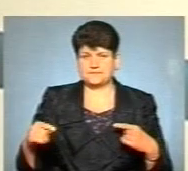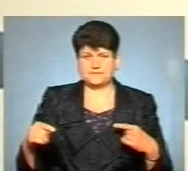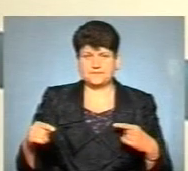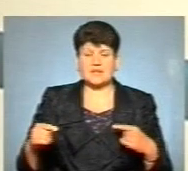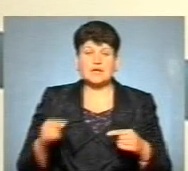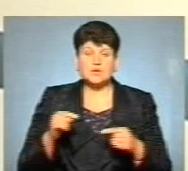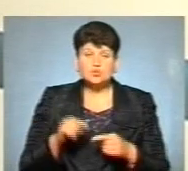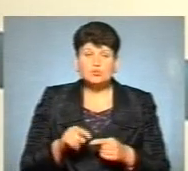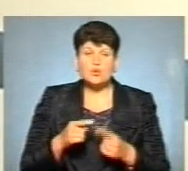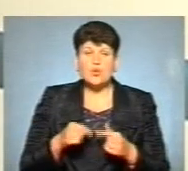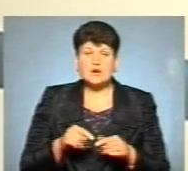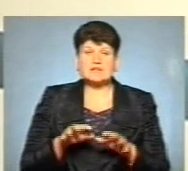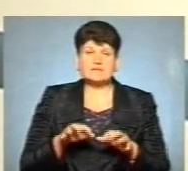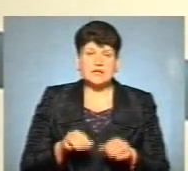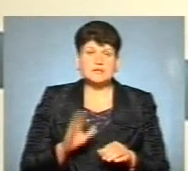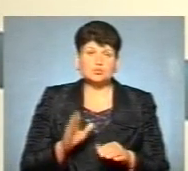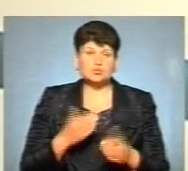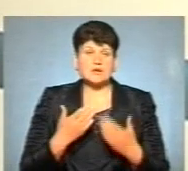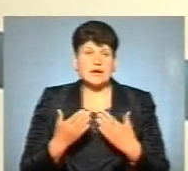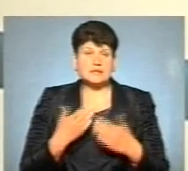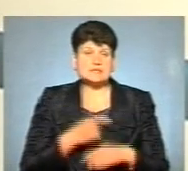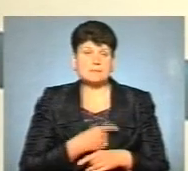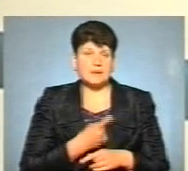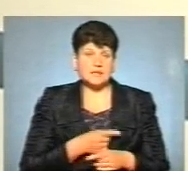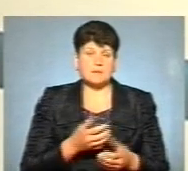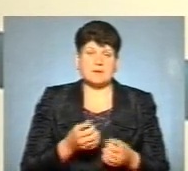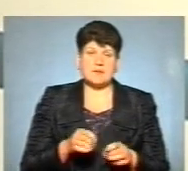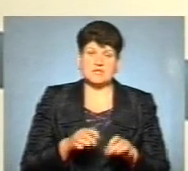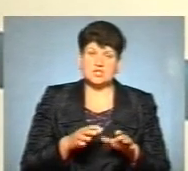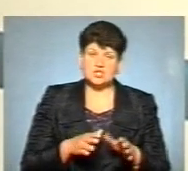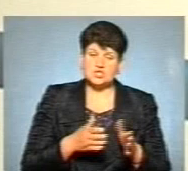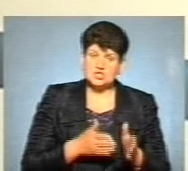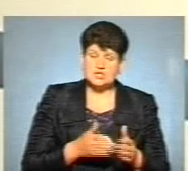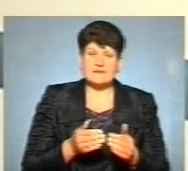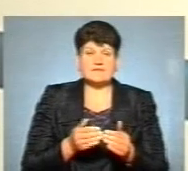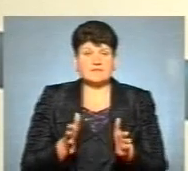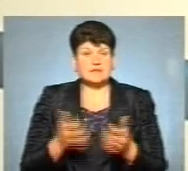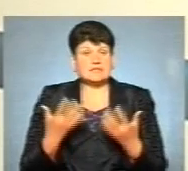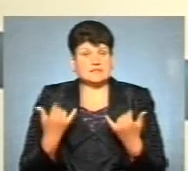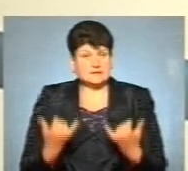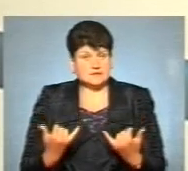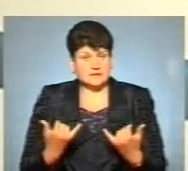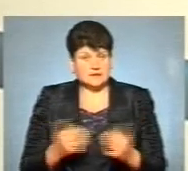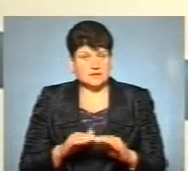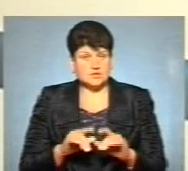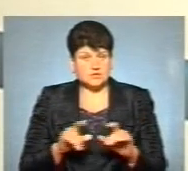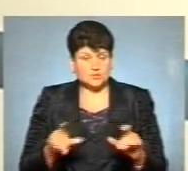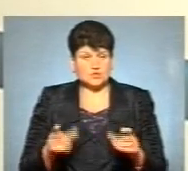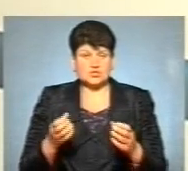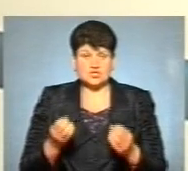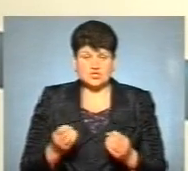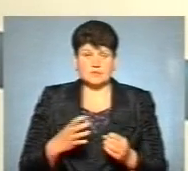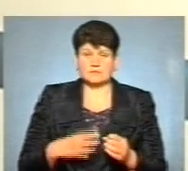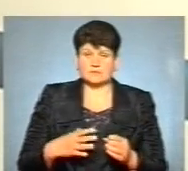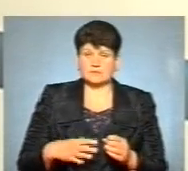Тому десь органи влади будуть радитися з медиками, приймати рішення, чи відкривати вже дитячі садочки, чи ще